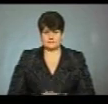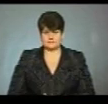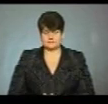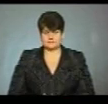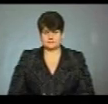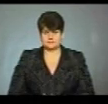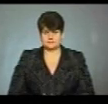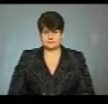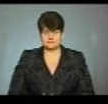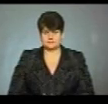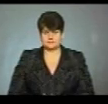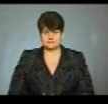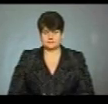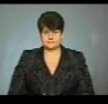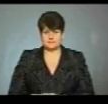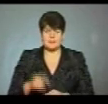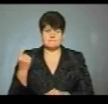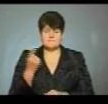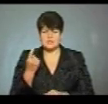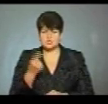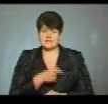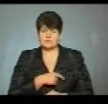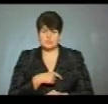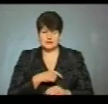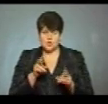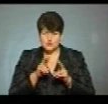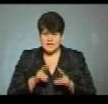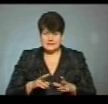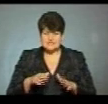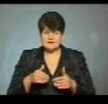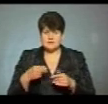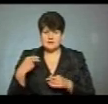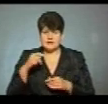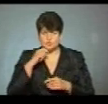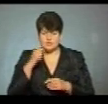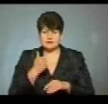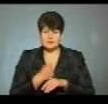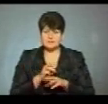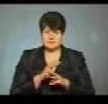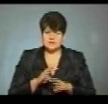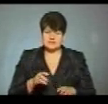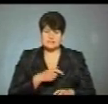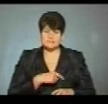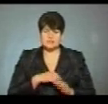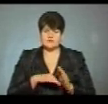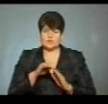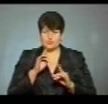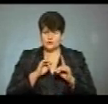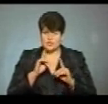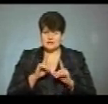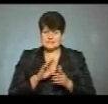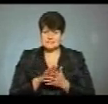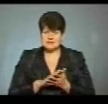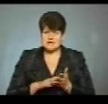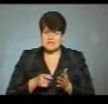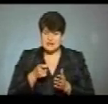Струс. Першим депутати розглянули звернення до президента України, прем'єр-міністра та депутатів Верховної Ради зі